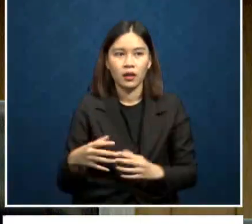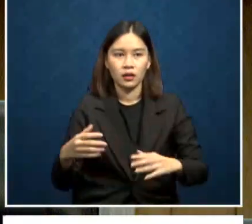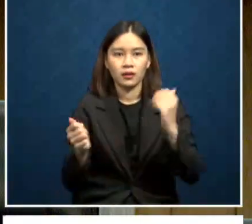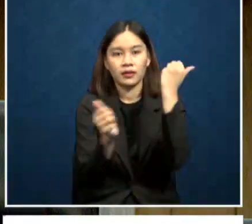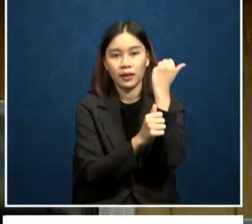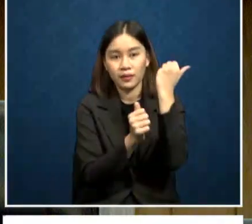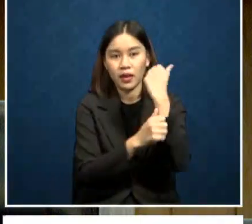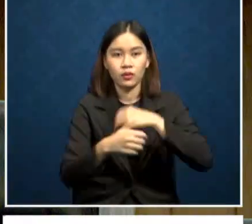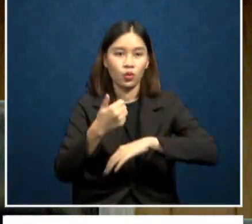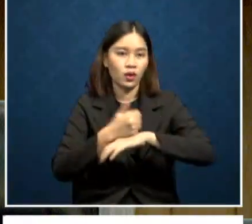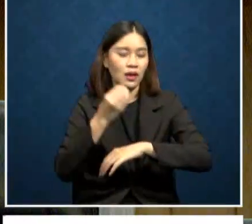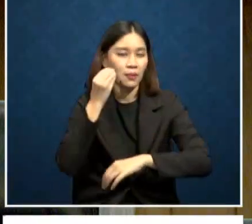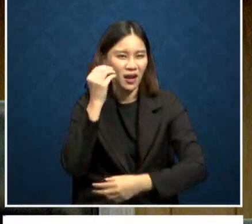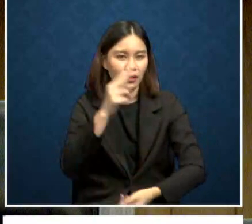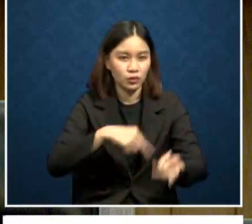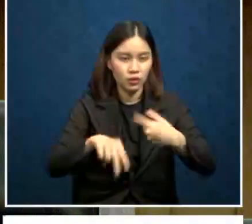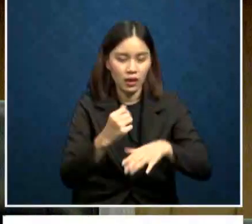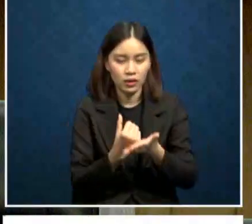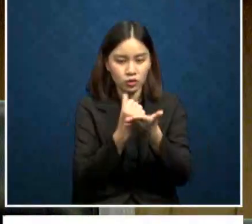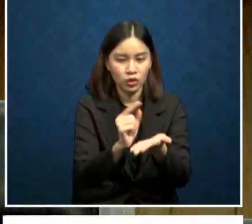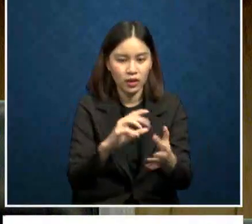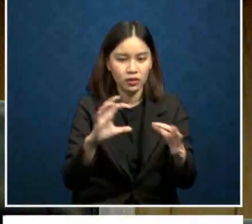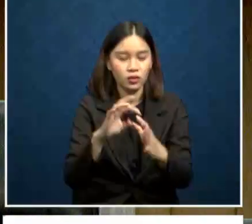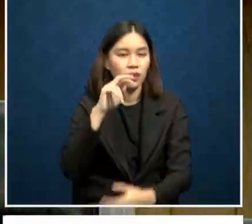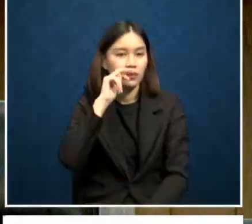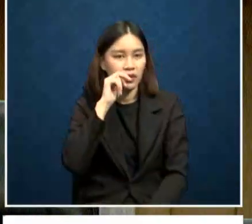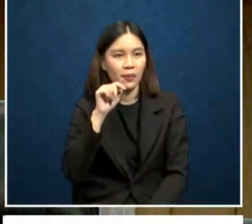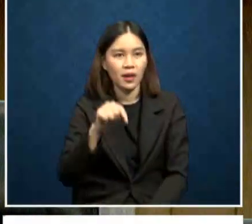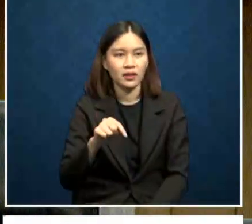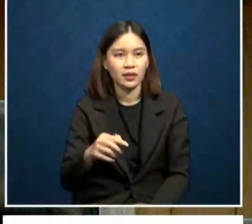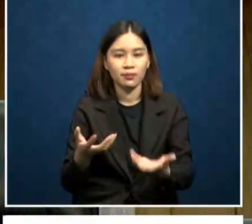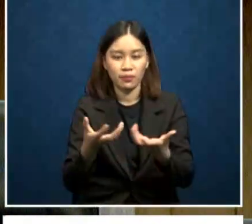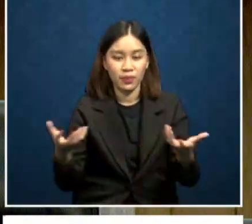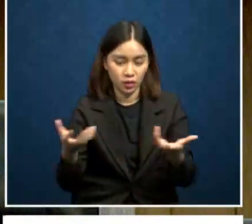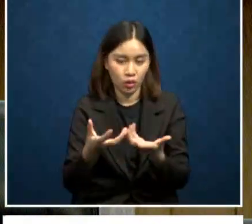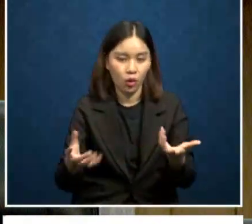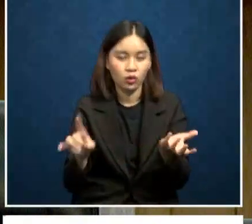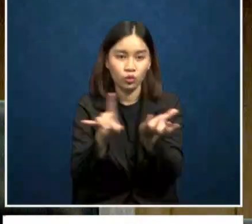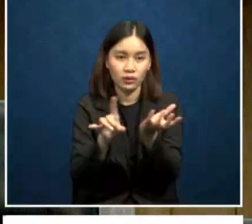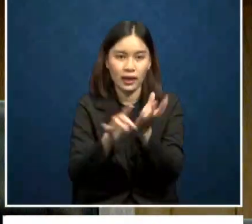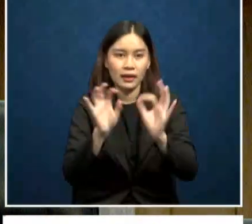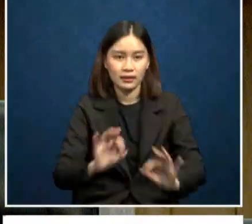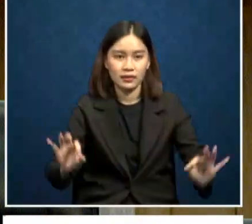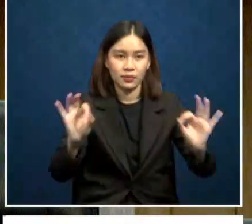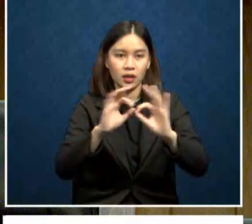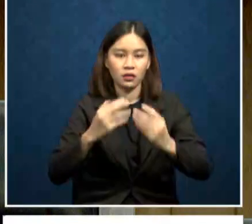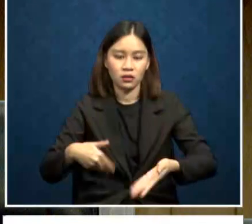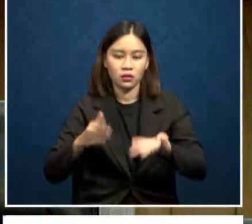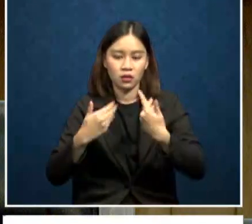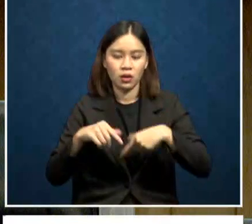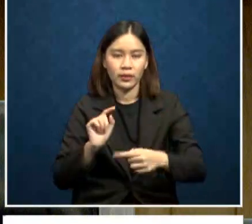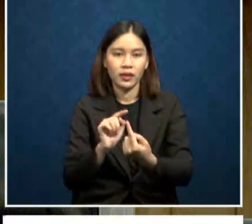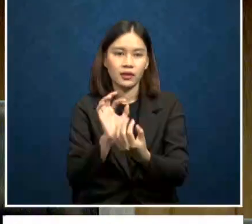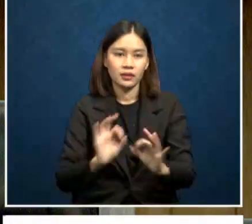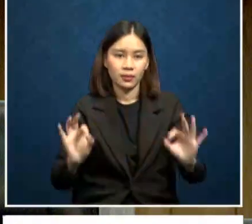ผู้ใหญ่บ้านได้ช่วยดูอะไรเกี่ยวกับเรื่องของการใช้น้ำซึ่งเป็นทรัพยากรที่มีคุณค่าถัดมาสิ่งที่